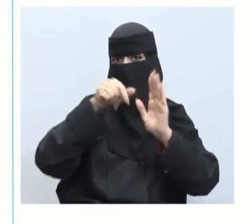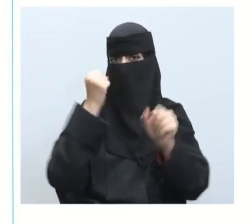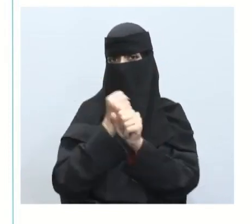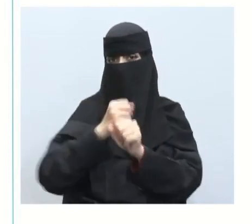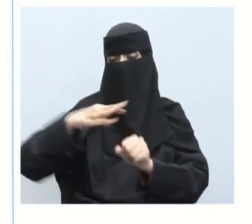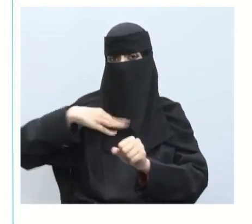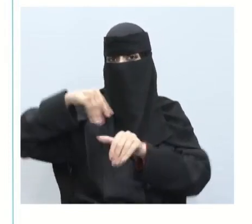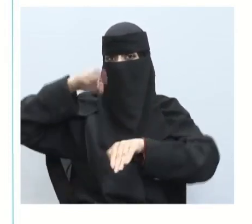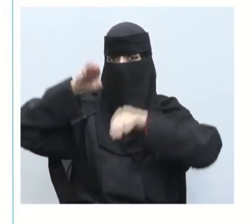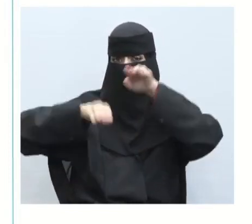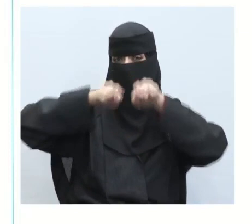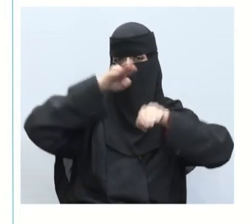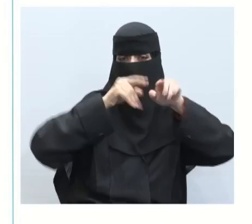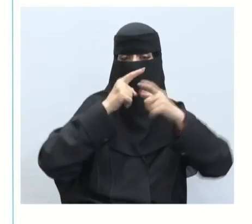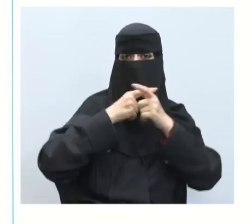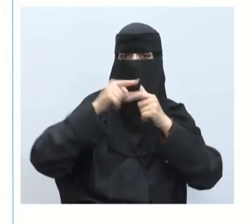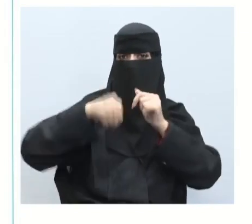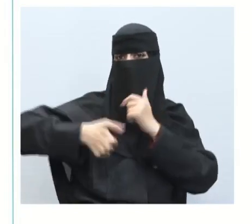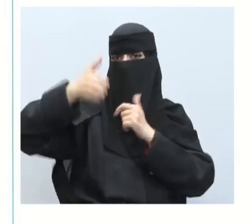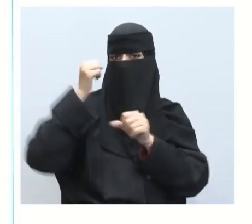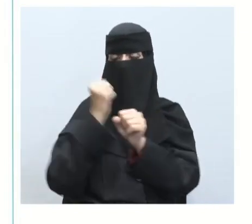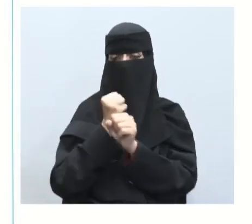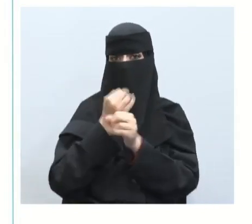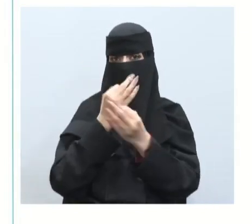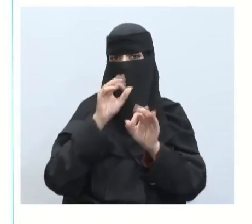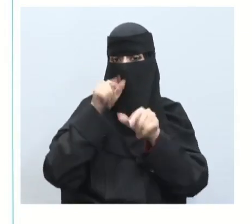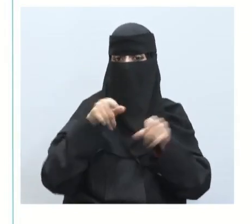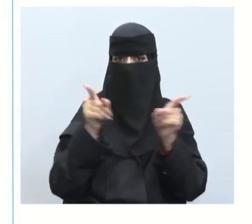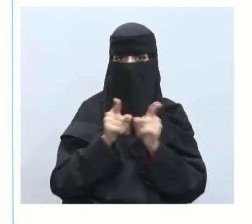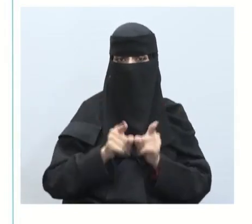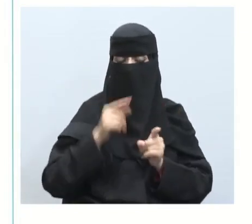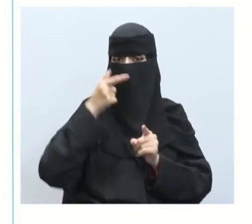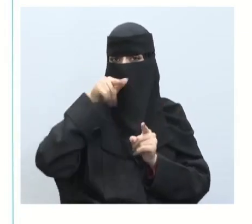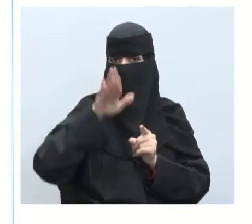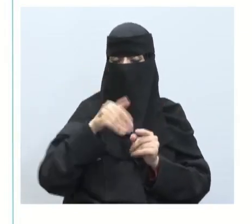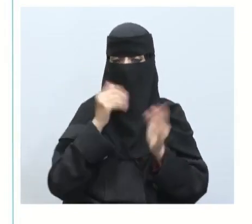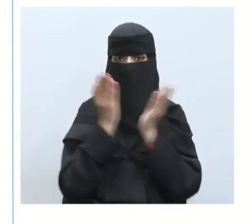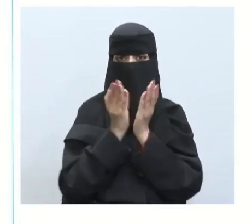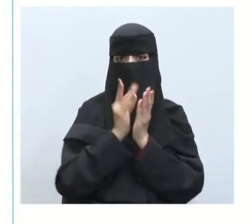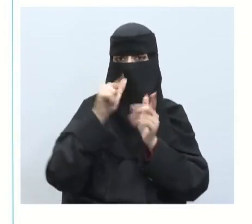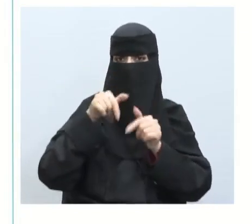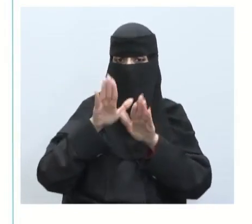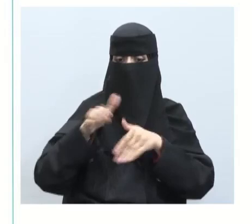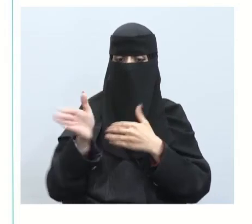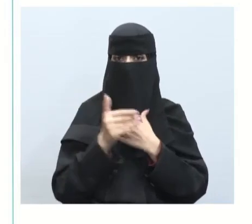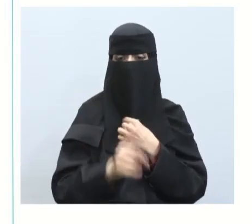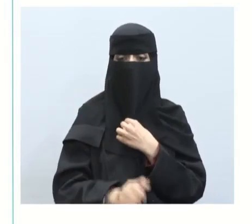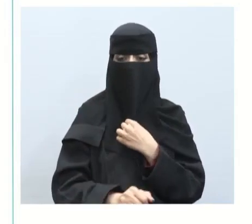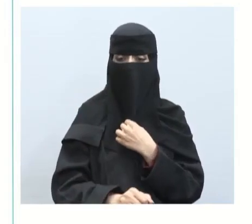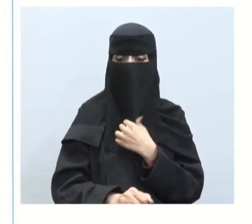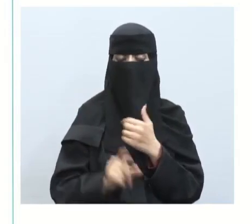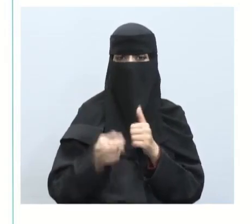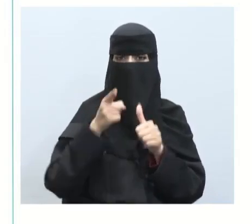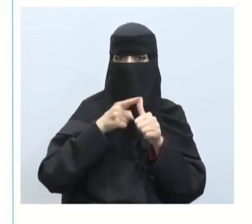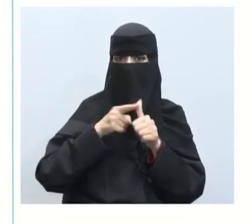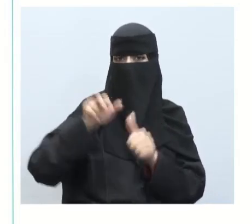لابد ان يوازن فيما بينها لكي ينجح في عمله وهذا ما لخصته كما ذكرنا الدراسه التي تم اجراءها نبدا